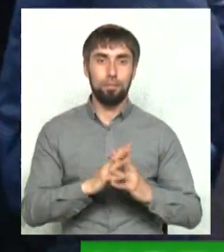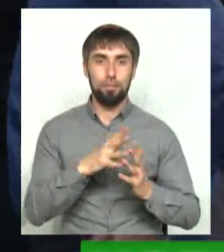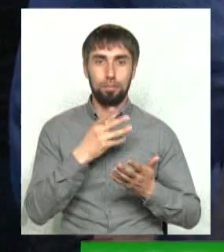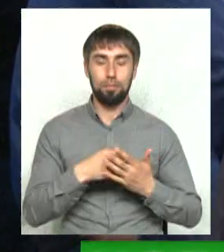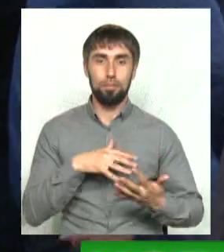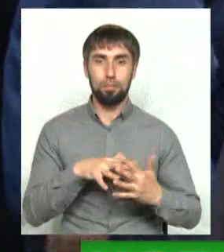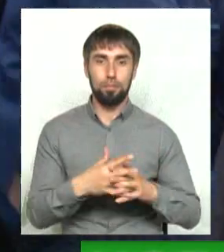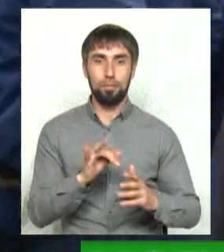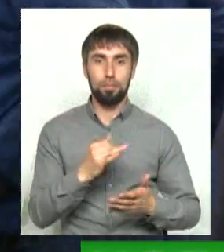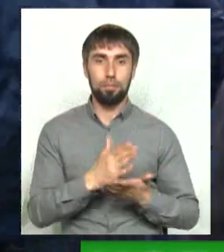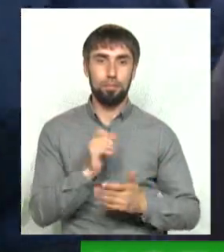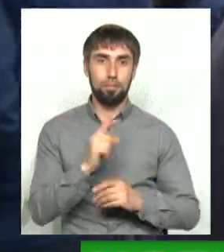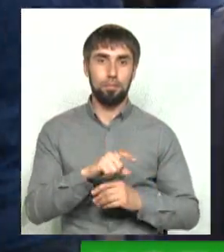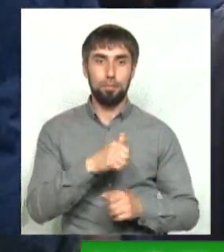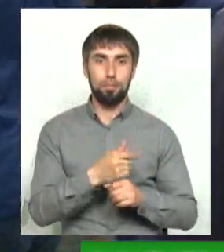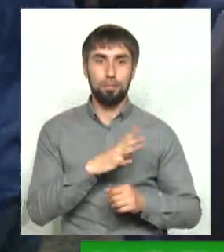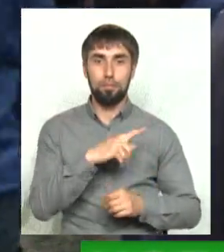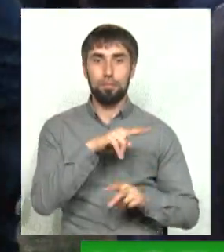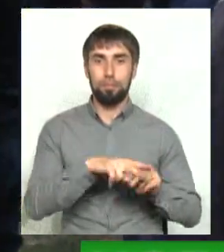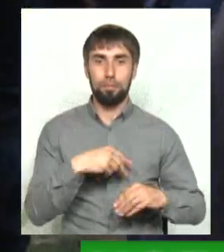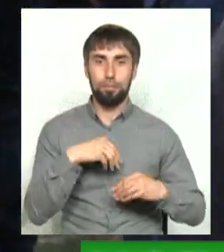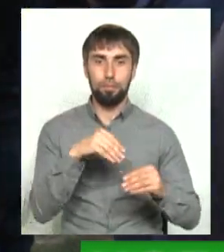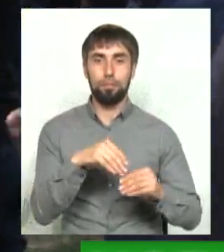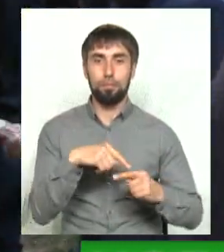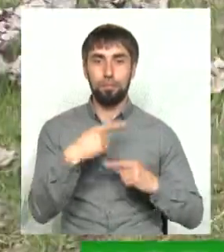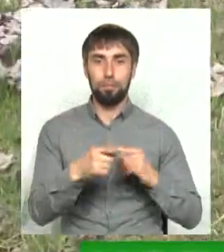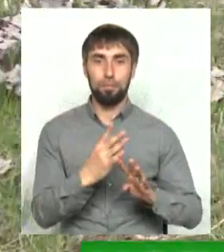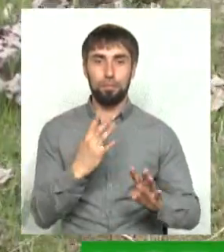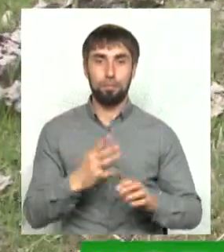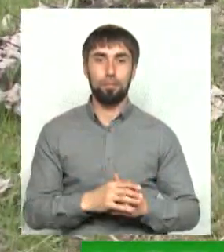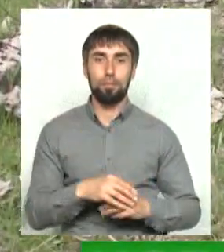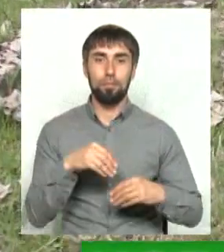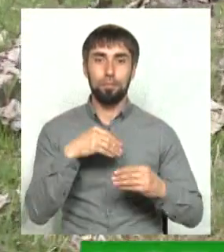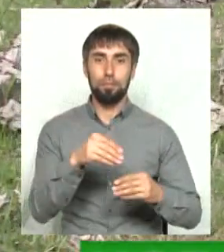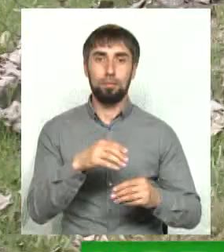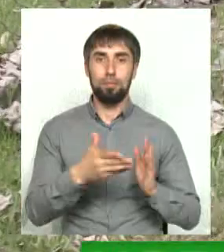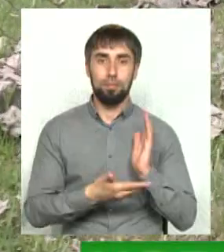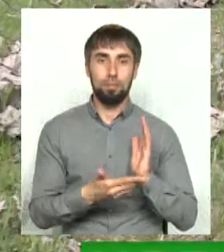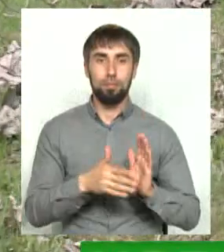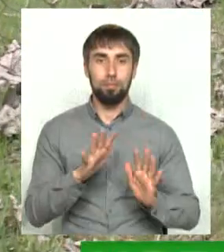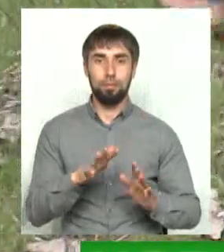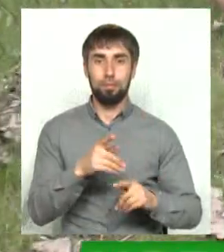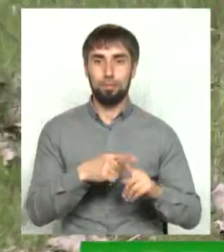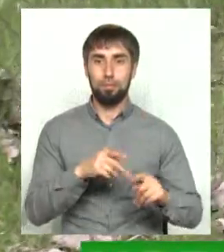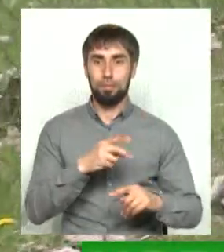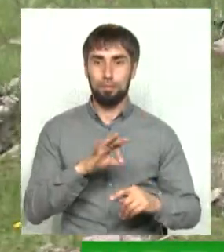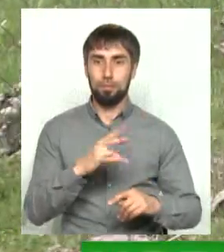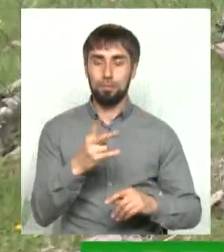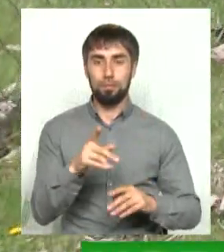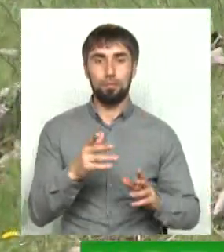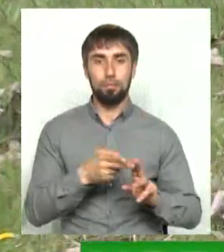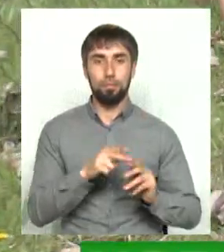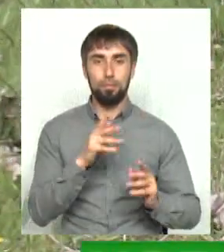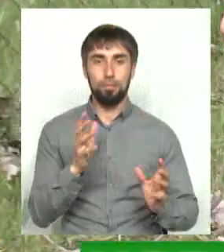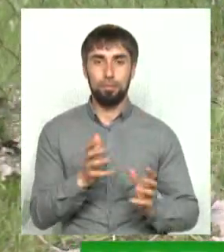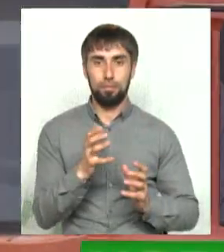село. И есть указание главы, чтобы мы посадили там в следующую очередь. Посадить саженцы только полдела, за ними нужен бережный уход.